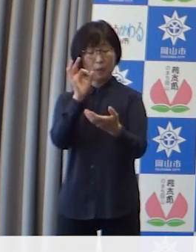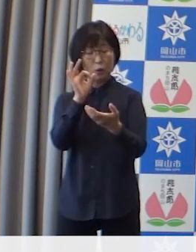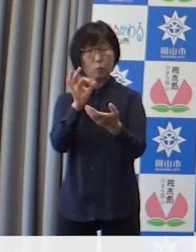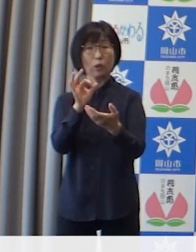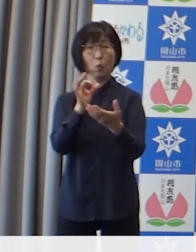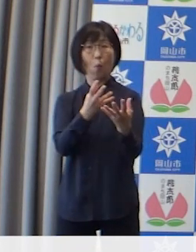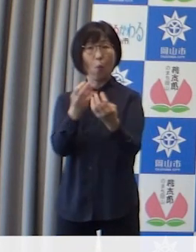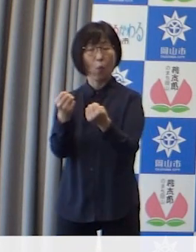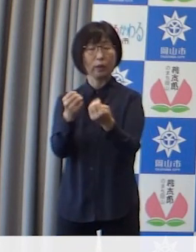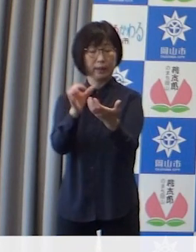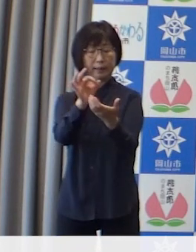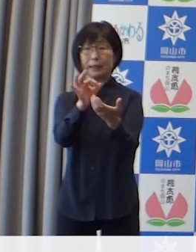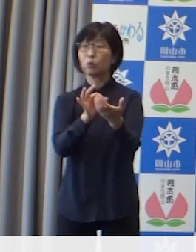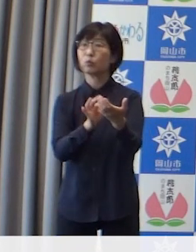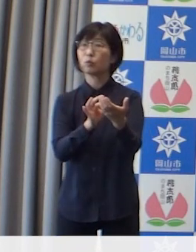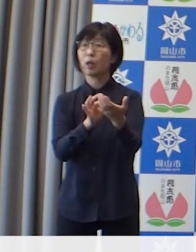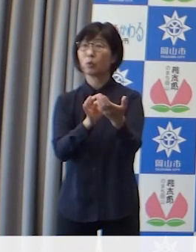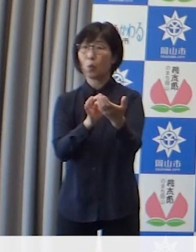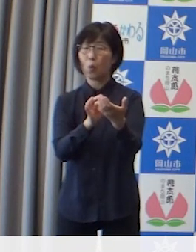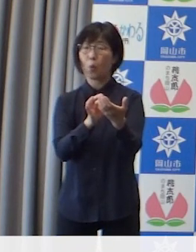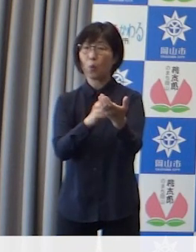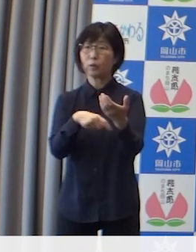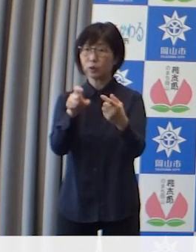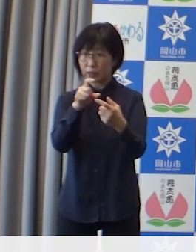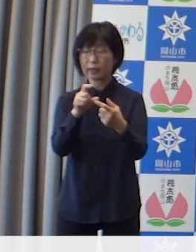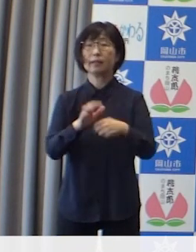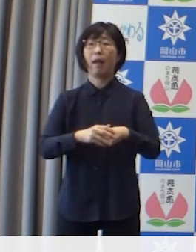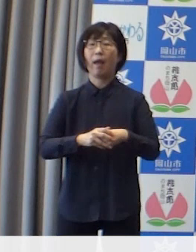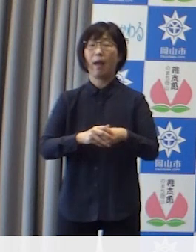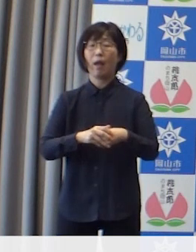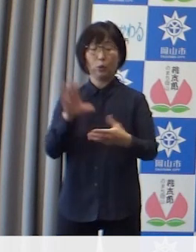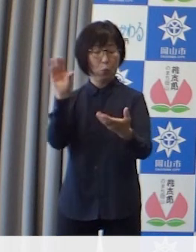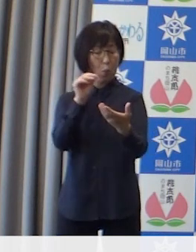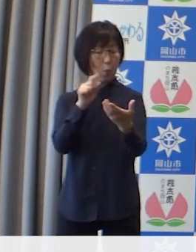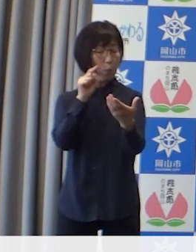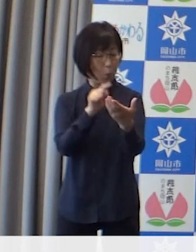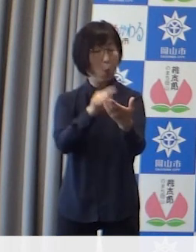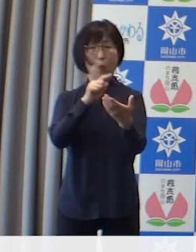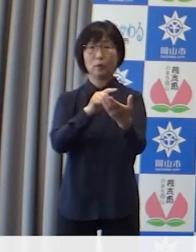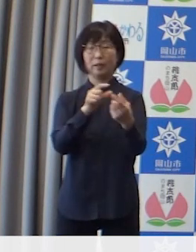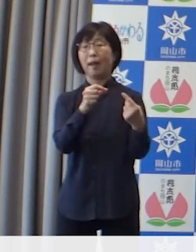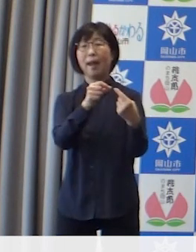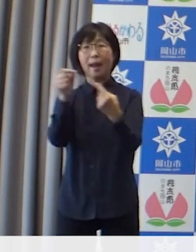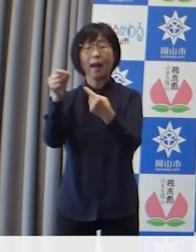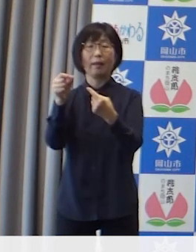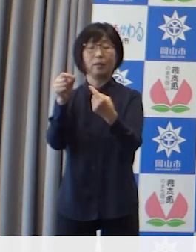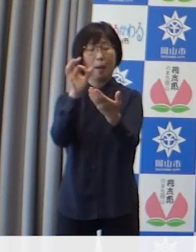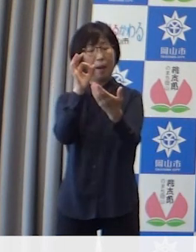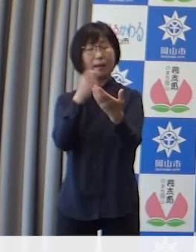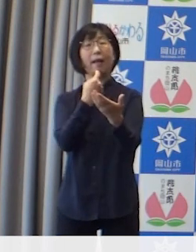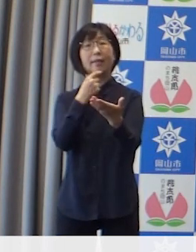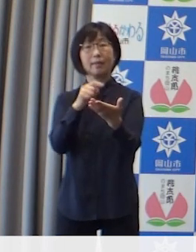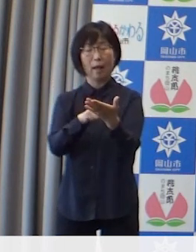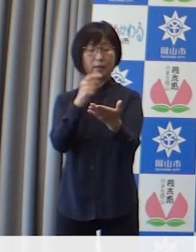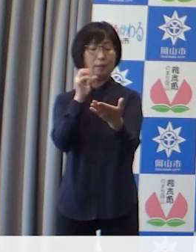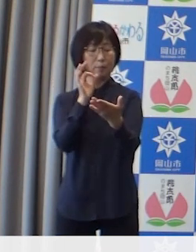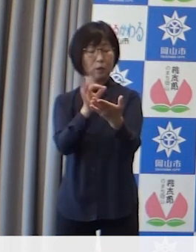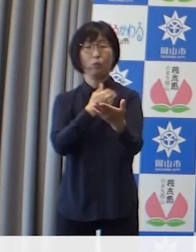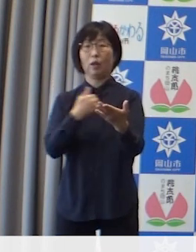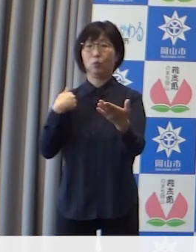置することで、情報を見つけやすくし、利便性を向上させております